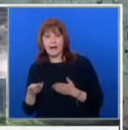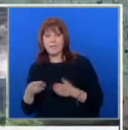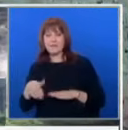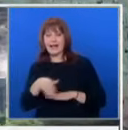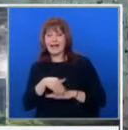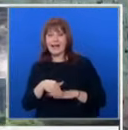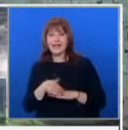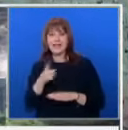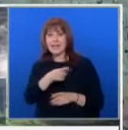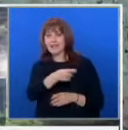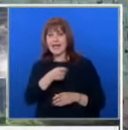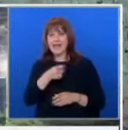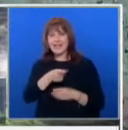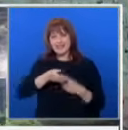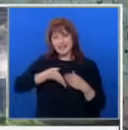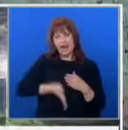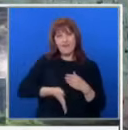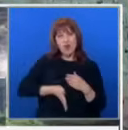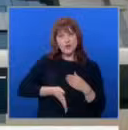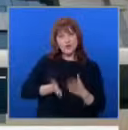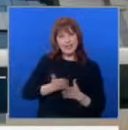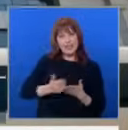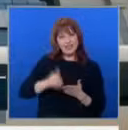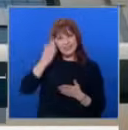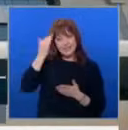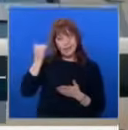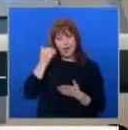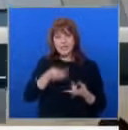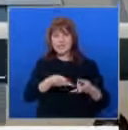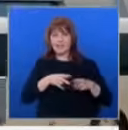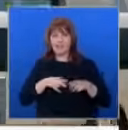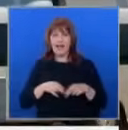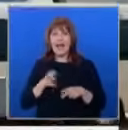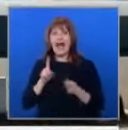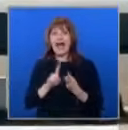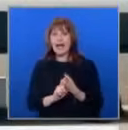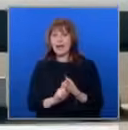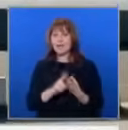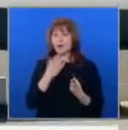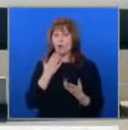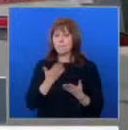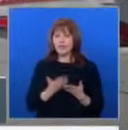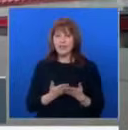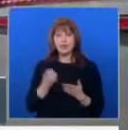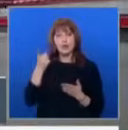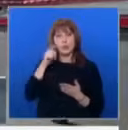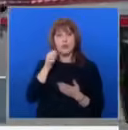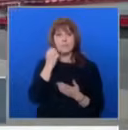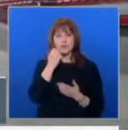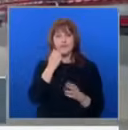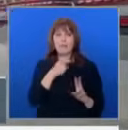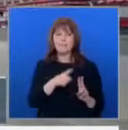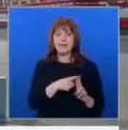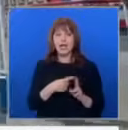след произведени стрели от южнокорейската армия се върнаха обратно. А от Кремъл обявиха очакванията си, че утре Москва и Пхеньян